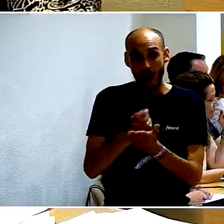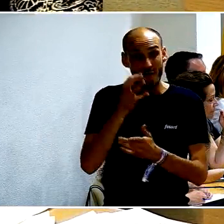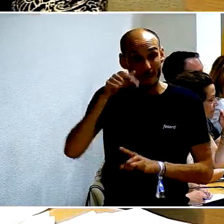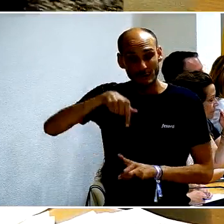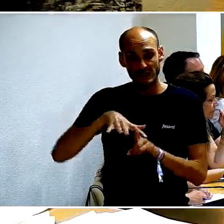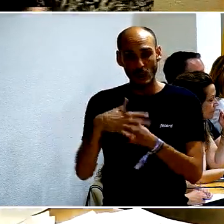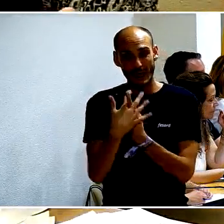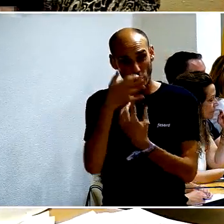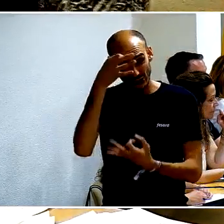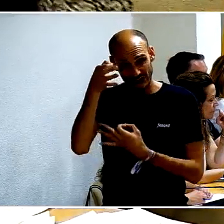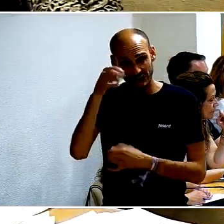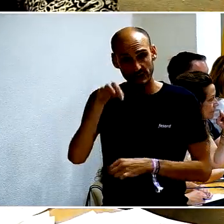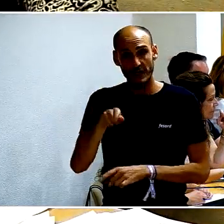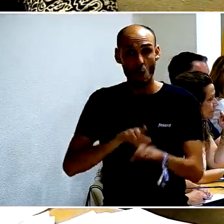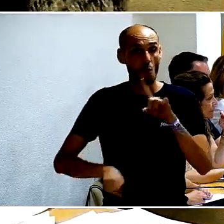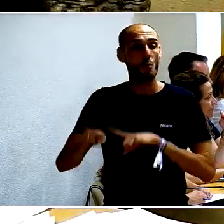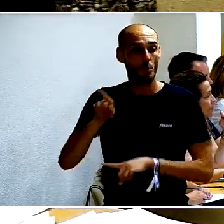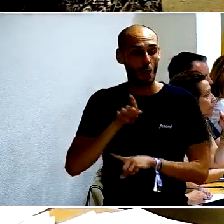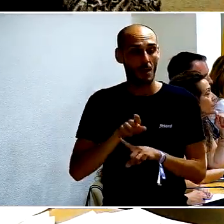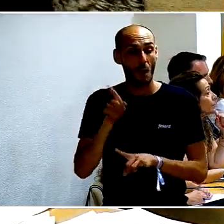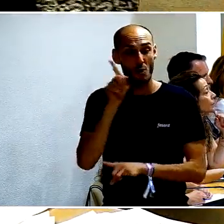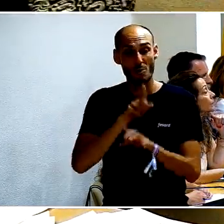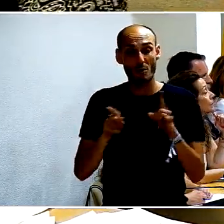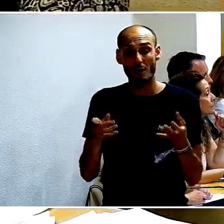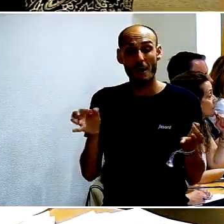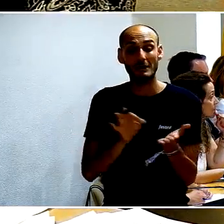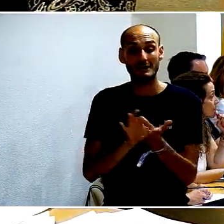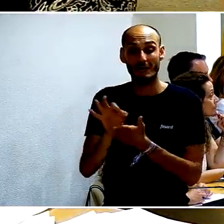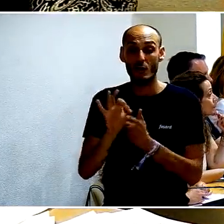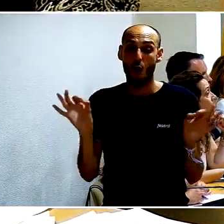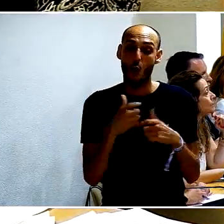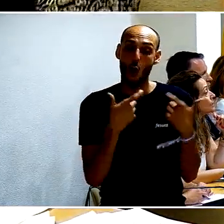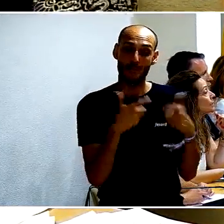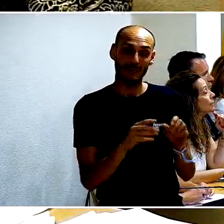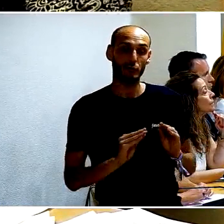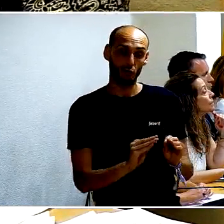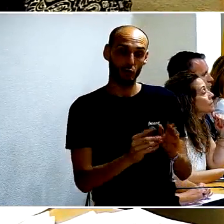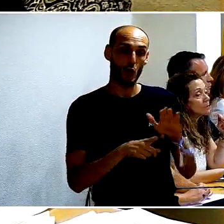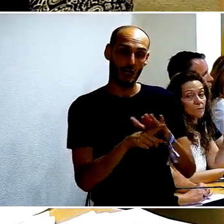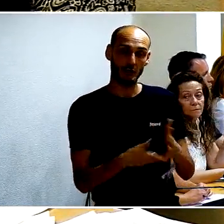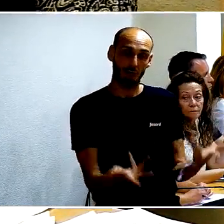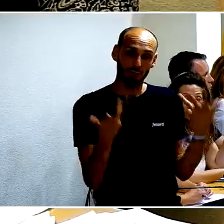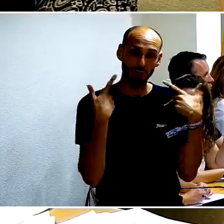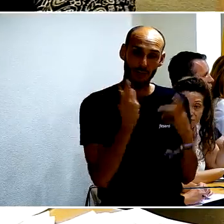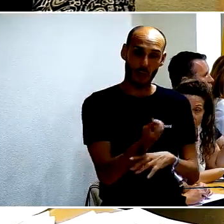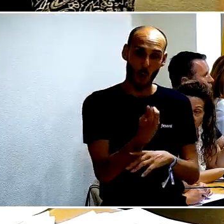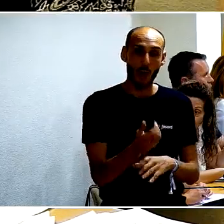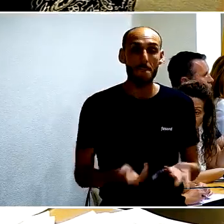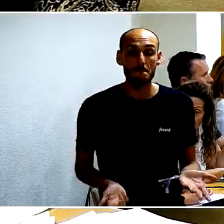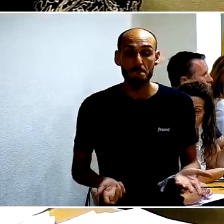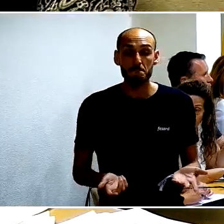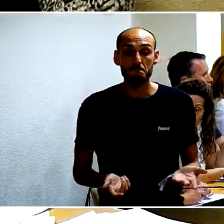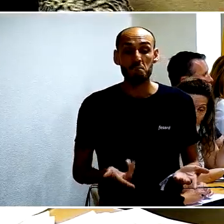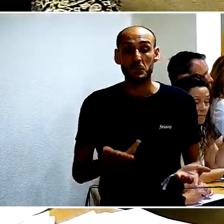sigut un problema evidentment en el servei o en el departament que gestiona la grua. Jo li entregaré a vostè, no tinc cap